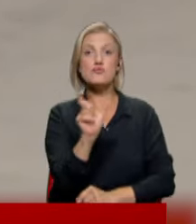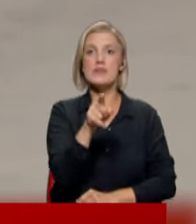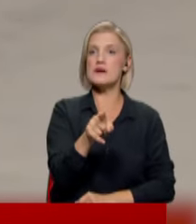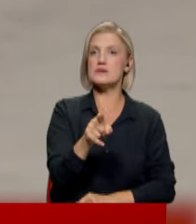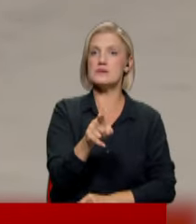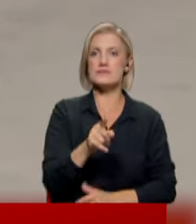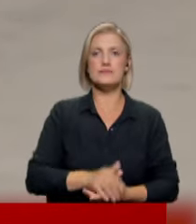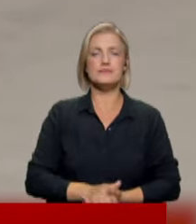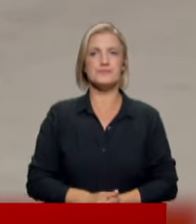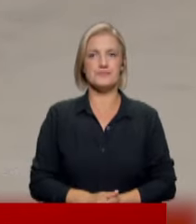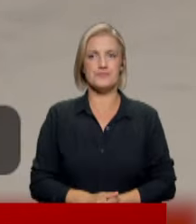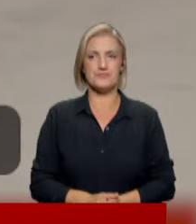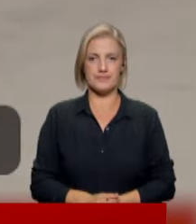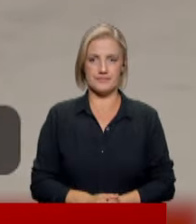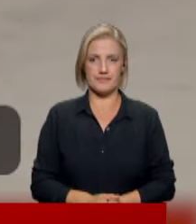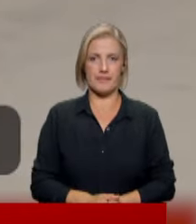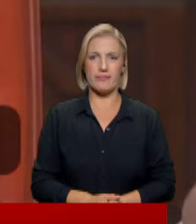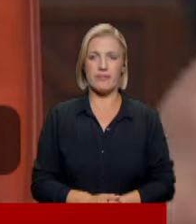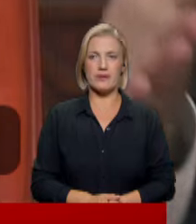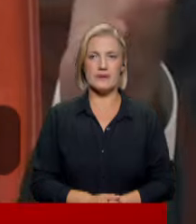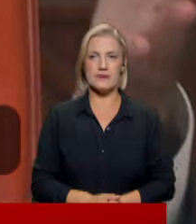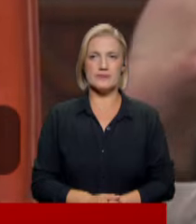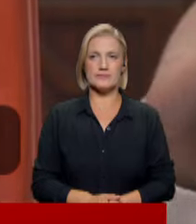şu dedi.